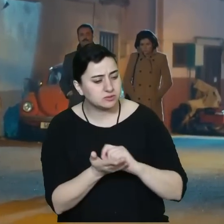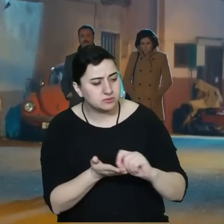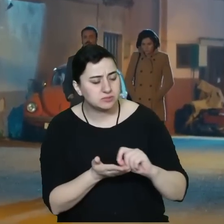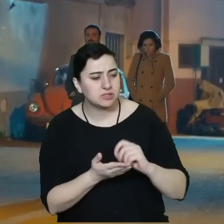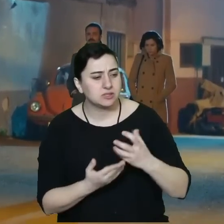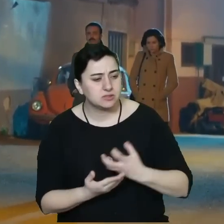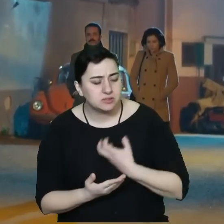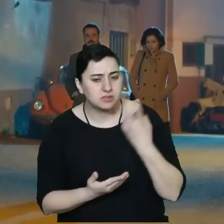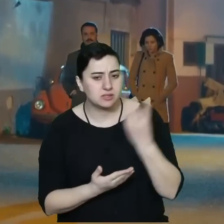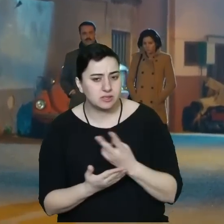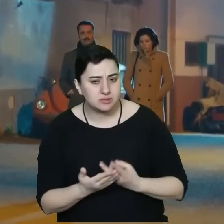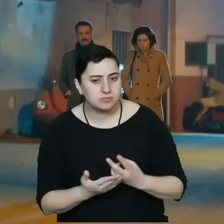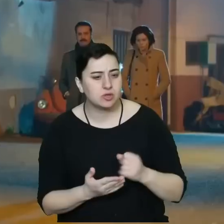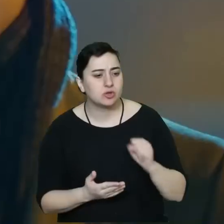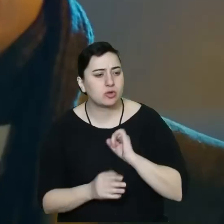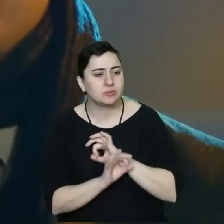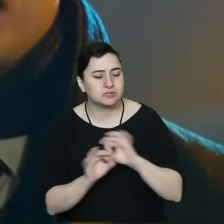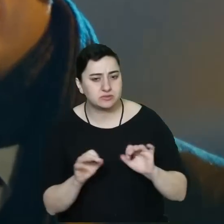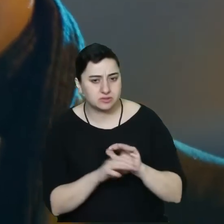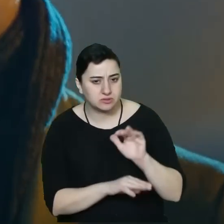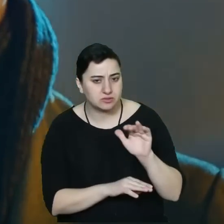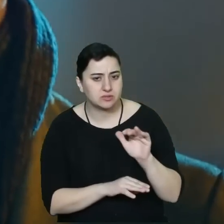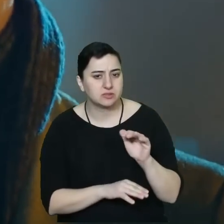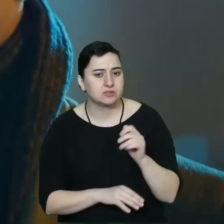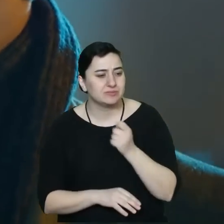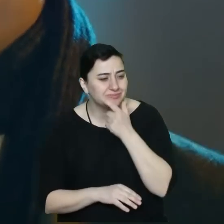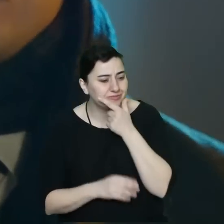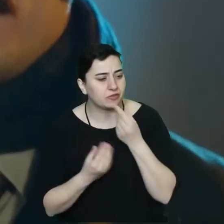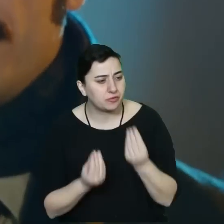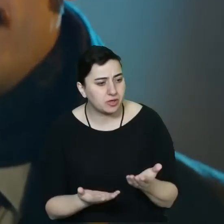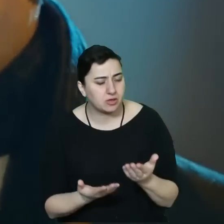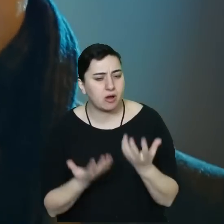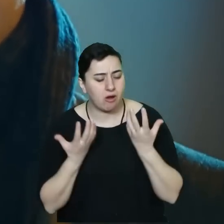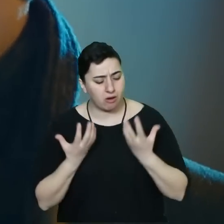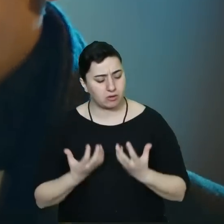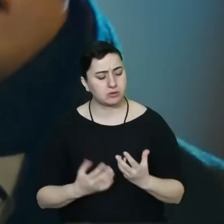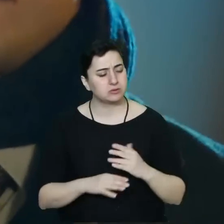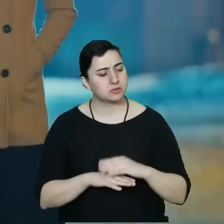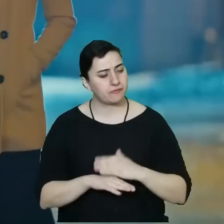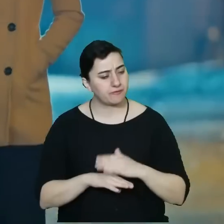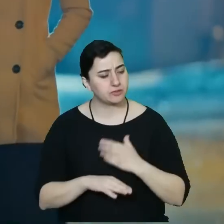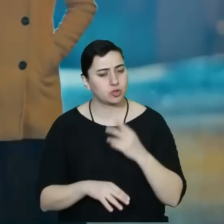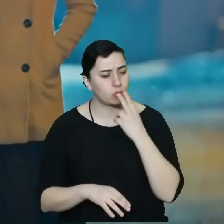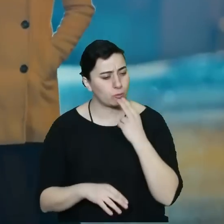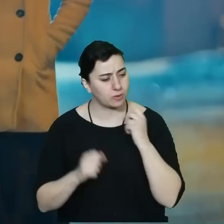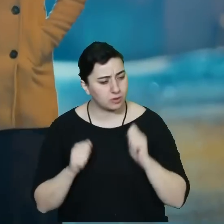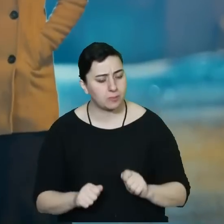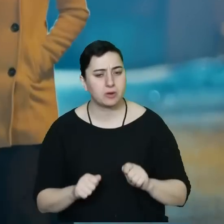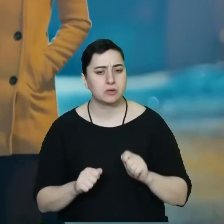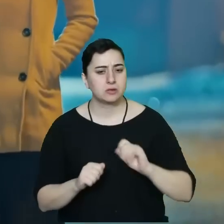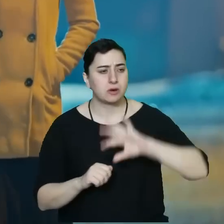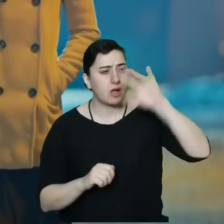itilmiş resim. Korkmadan yaşar, tebessüm gösterir, ağır başıyla nöbet alır, dağdan